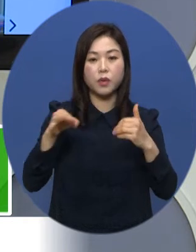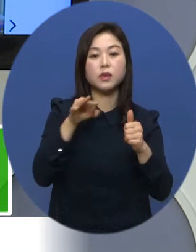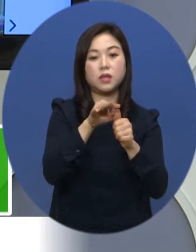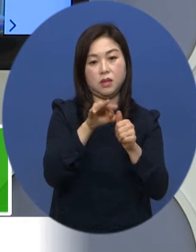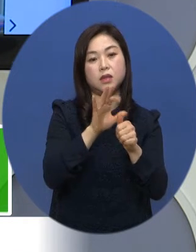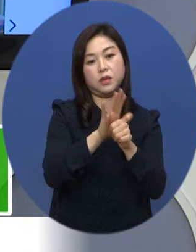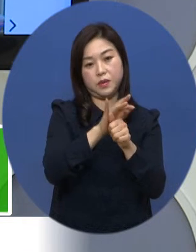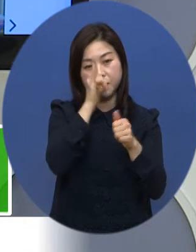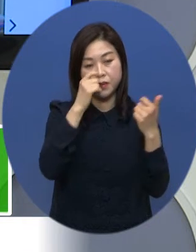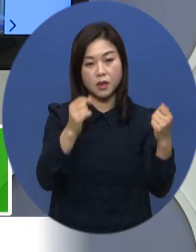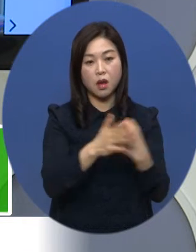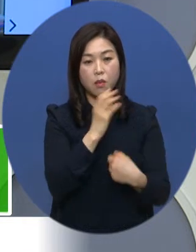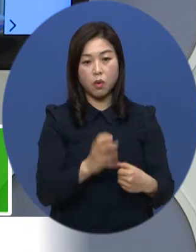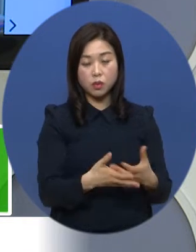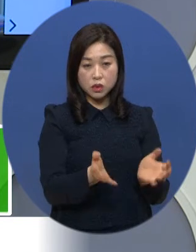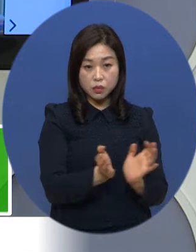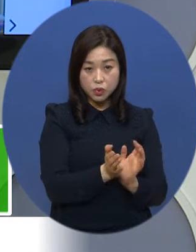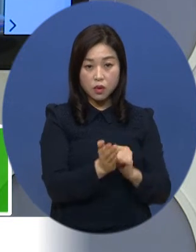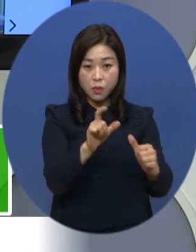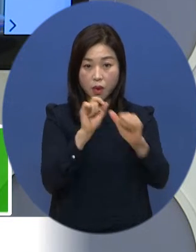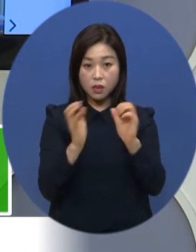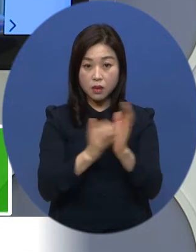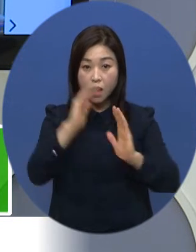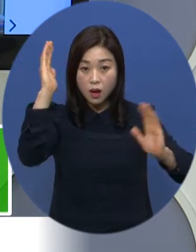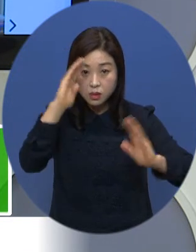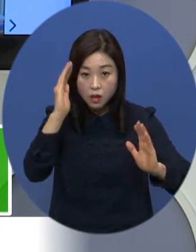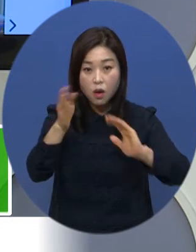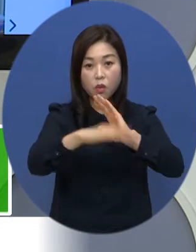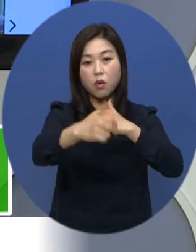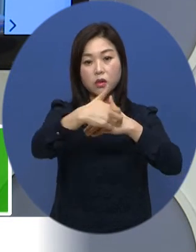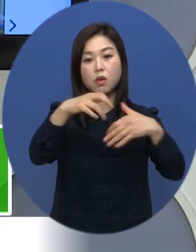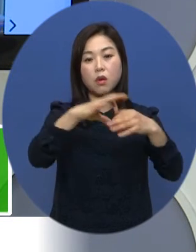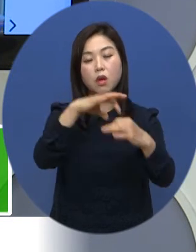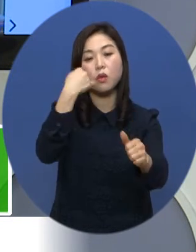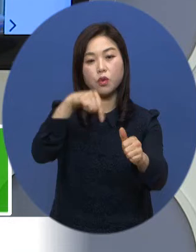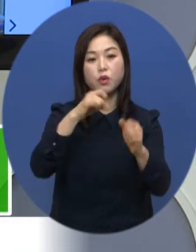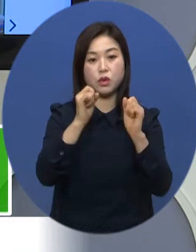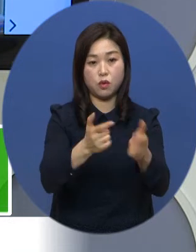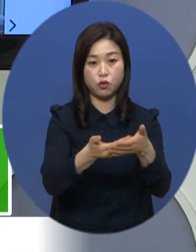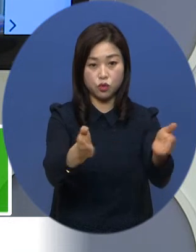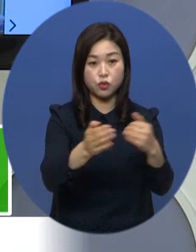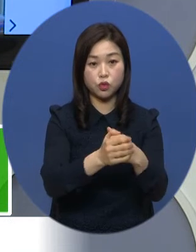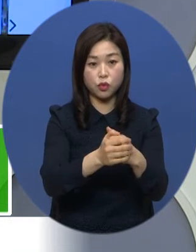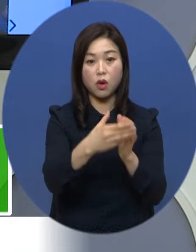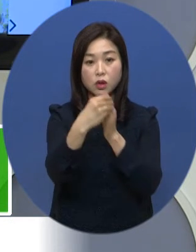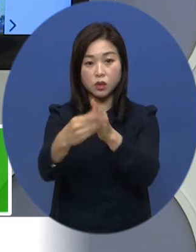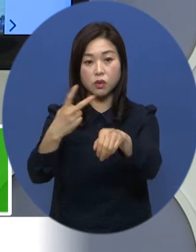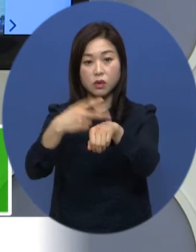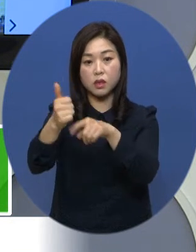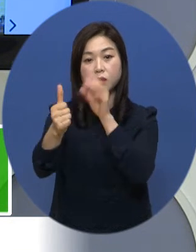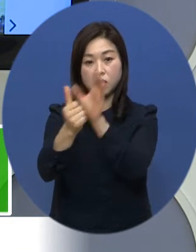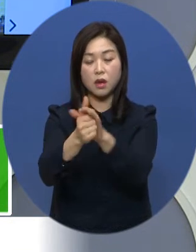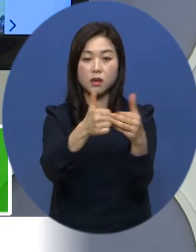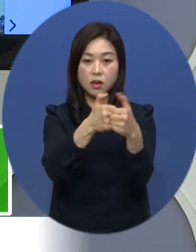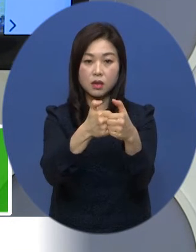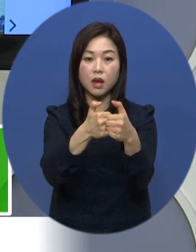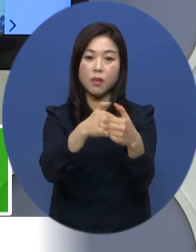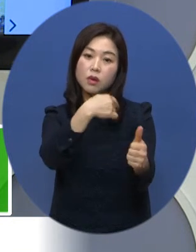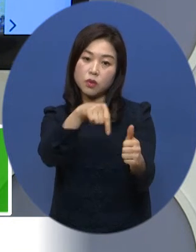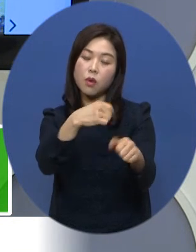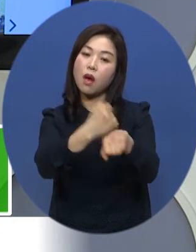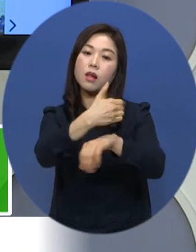복음 복지부는 선발된 학생에게 공공 의료의 대한 교육 기회를 제공하고 지도교수를 지정해 상담 지도 등을 지원할